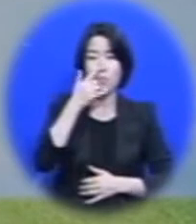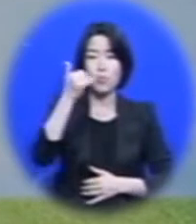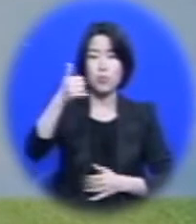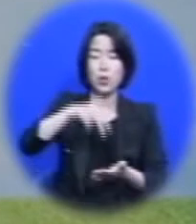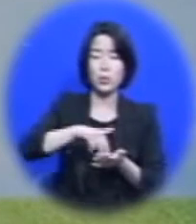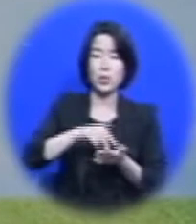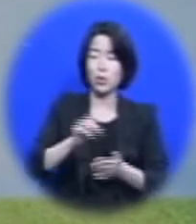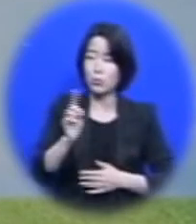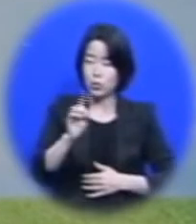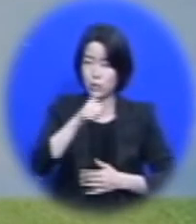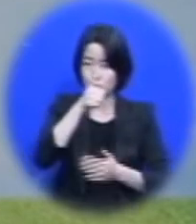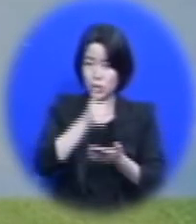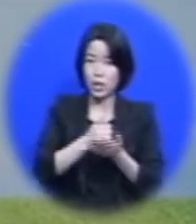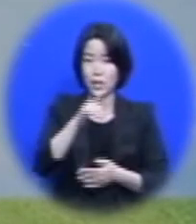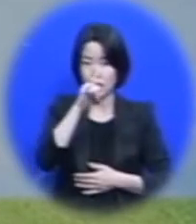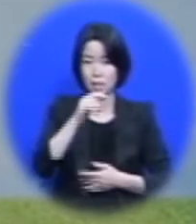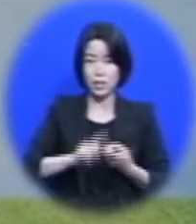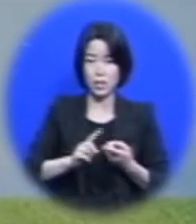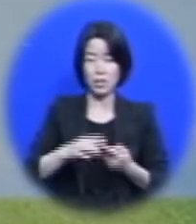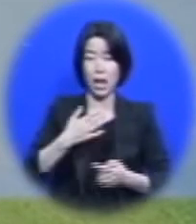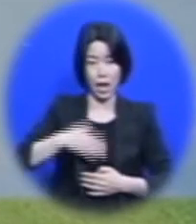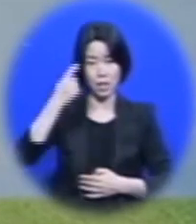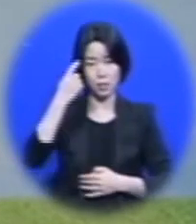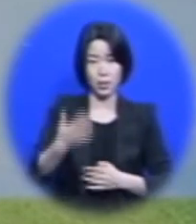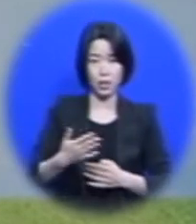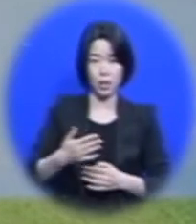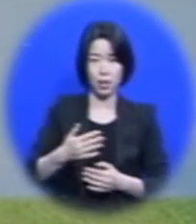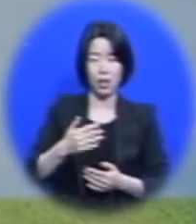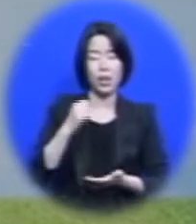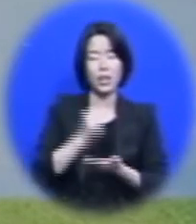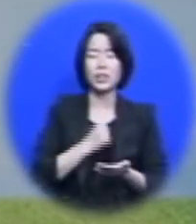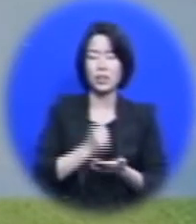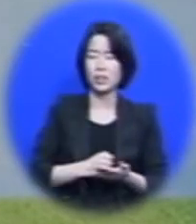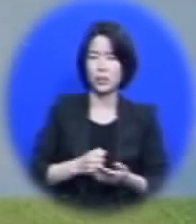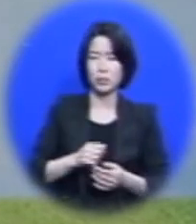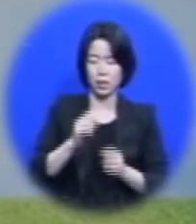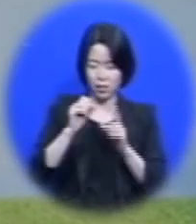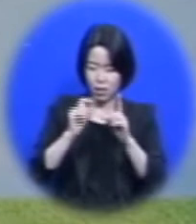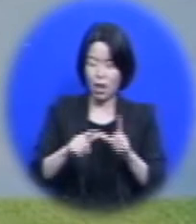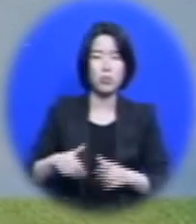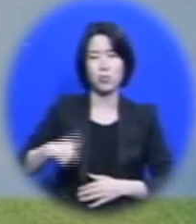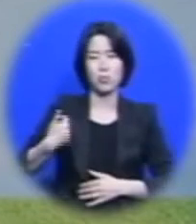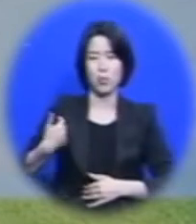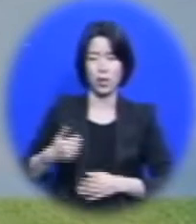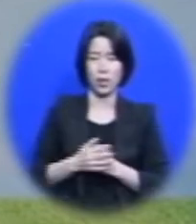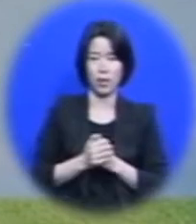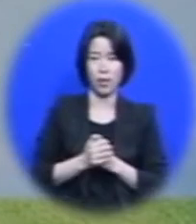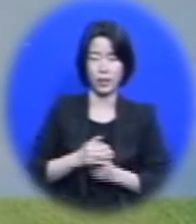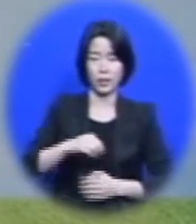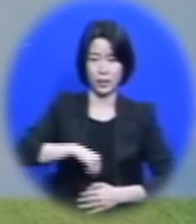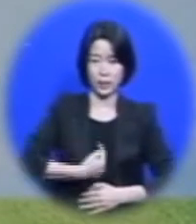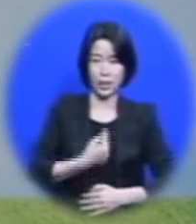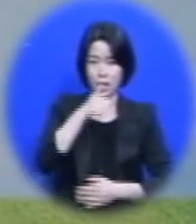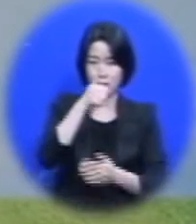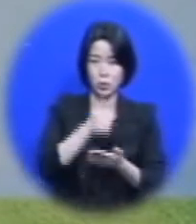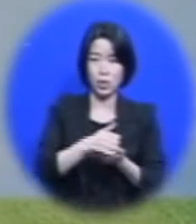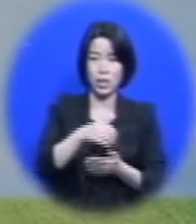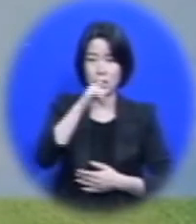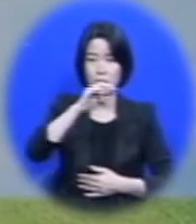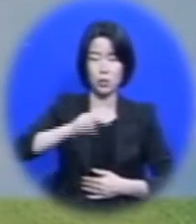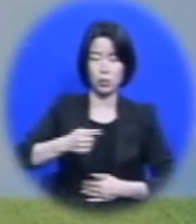죄를 지었는지는 아십니까? 안타깝게도 대부분 모릅니다. 자기가 죄를 짓고도